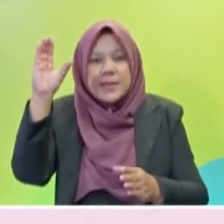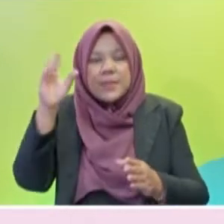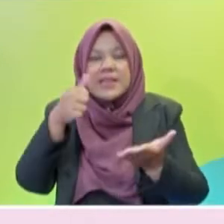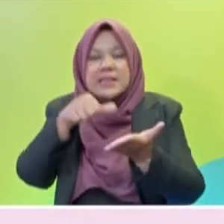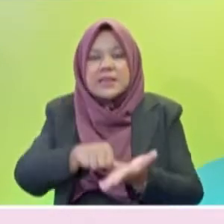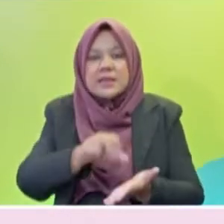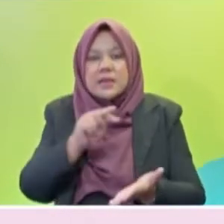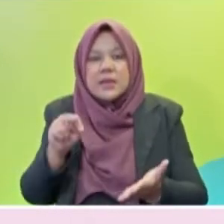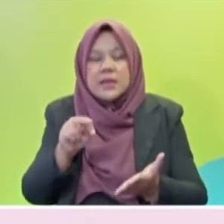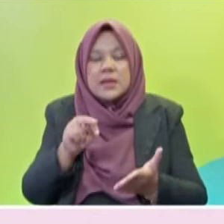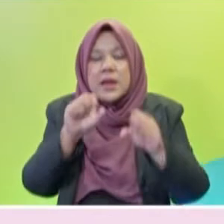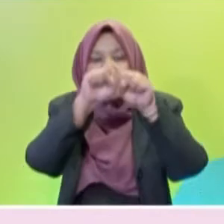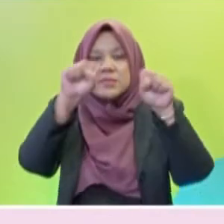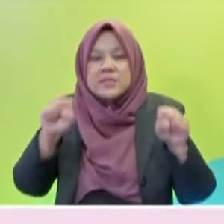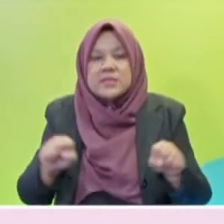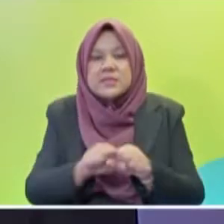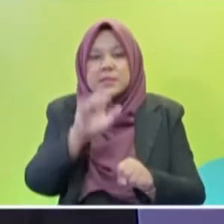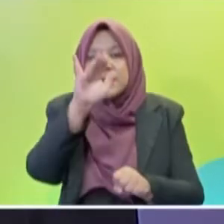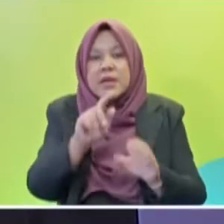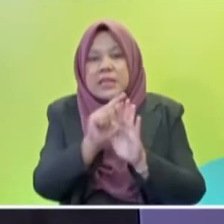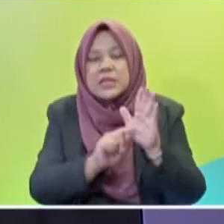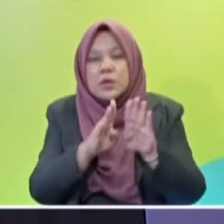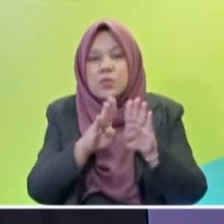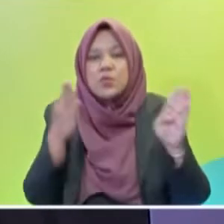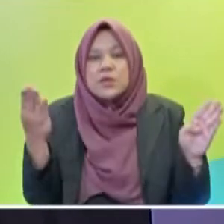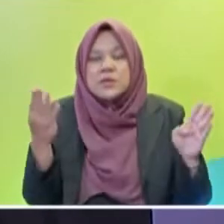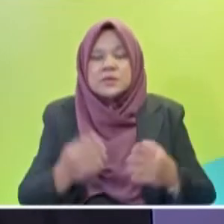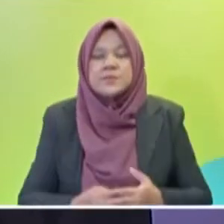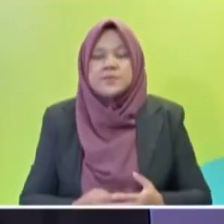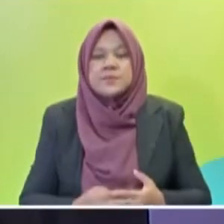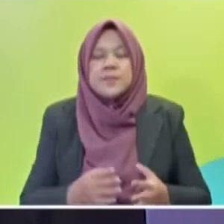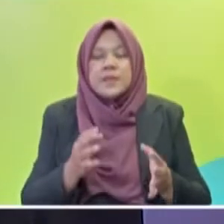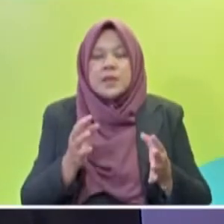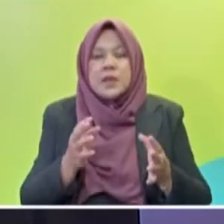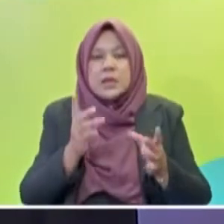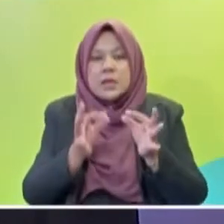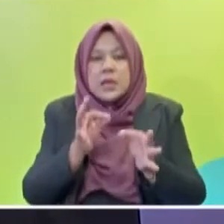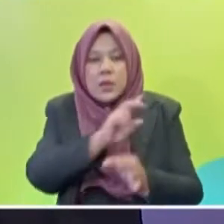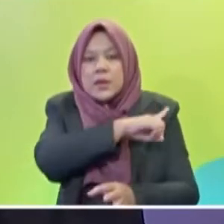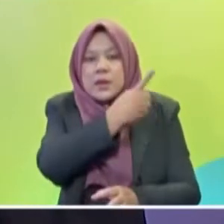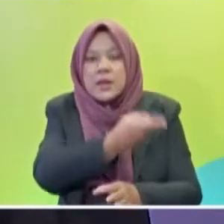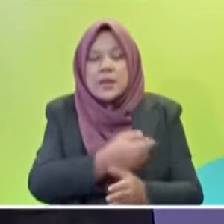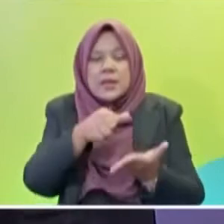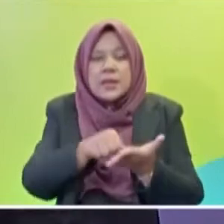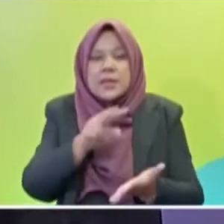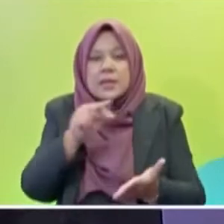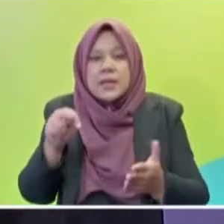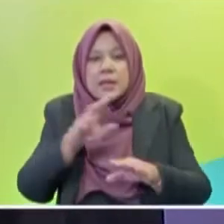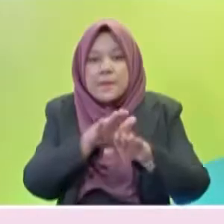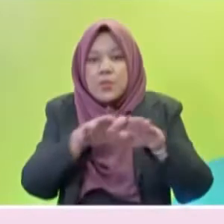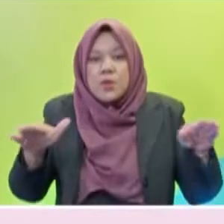sistem yang terbuka Oke so kita tengok dekat sini juga jika daily dikenalkan ke atas permukaan air